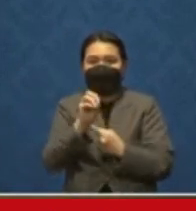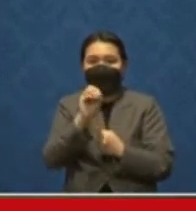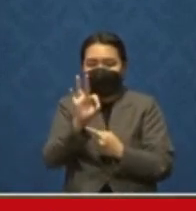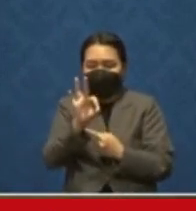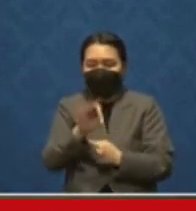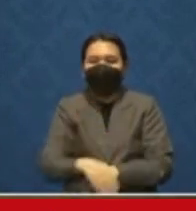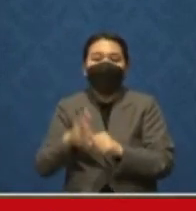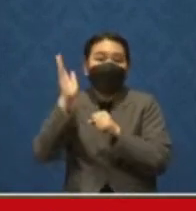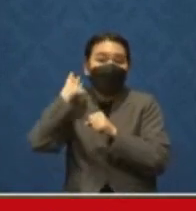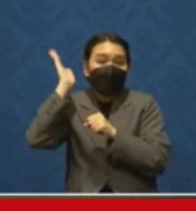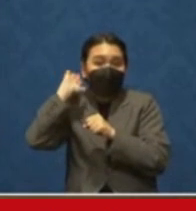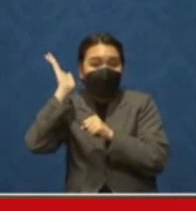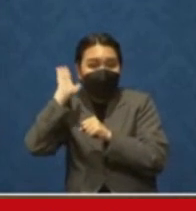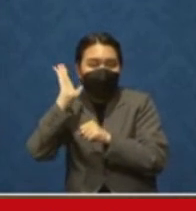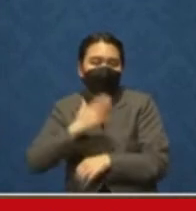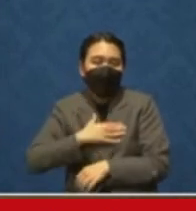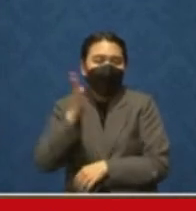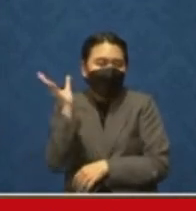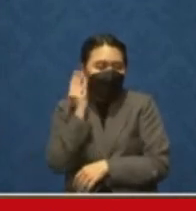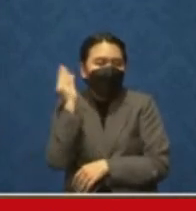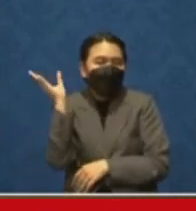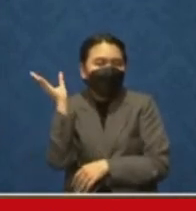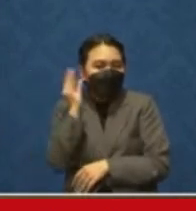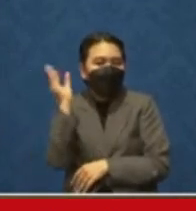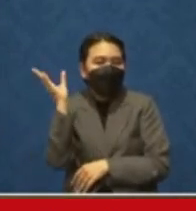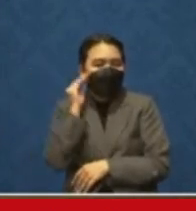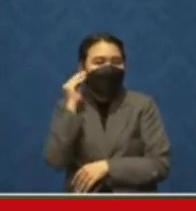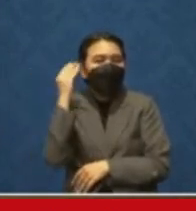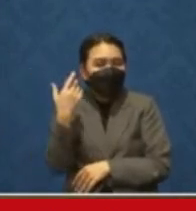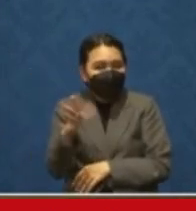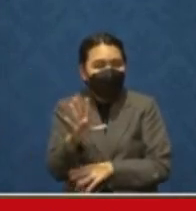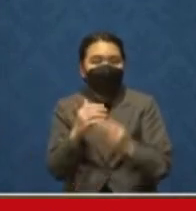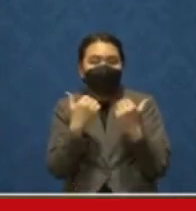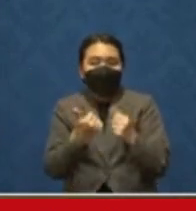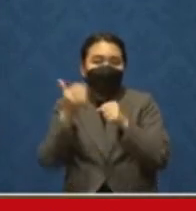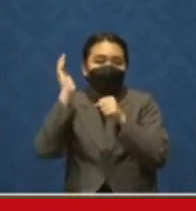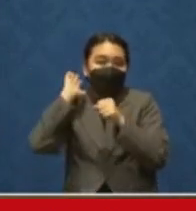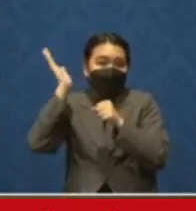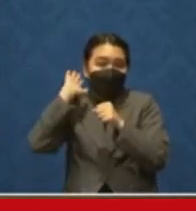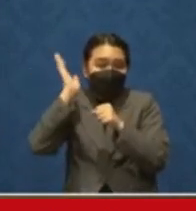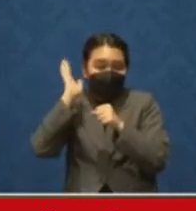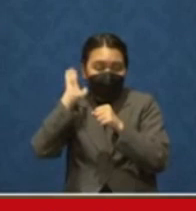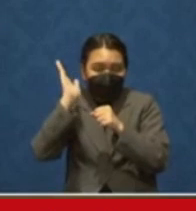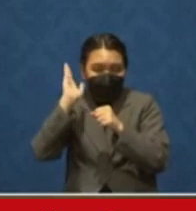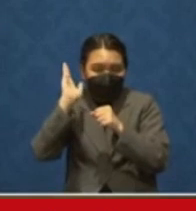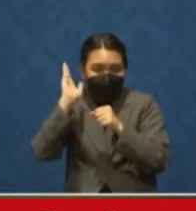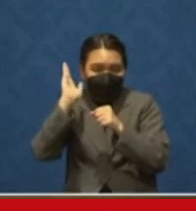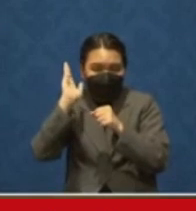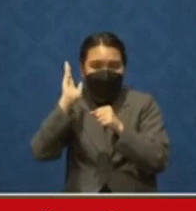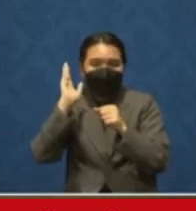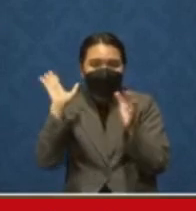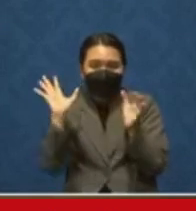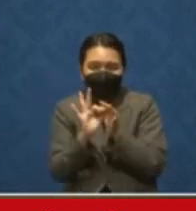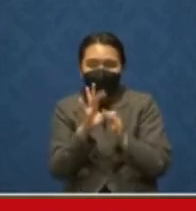ผู้ที่กำลังอภิปรายนะครับด้วยความเคารพนะครับตามข้อ 69ครับผมจะรับฟังตามที่ชั่น